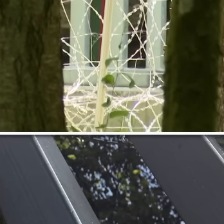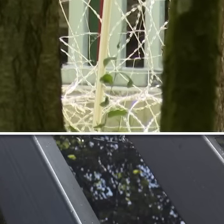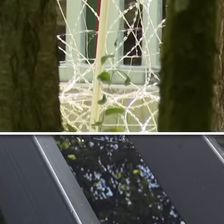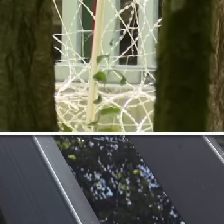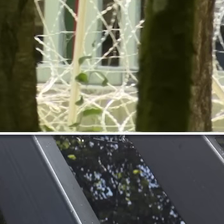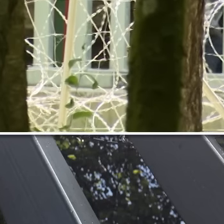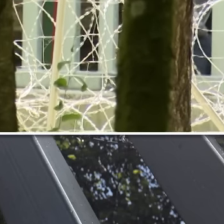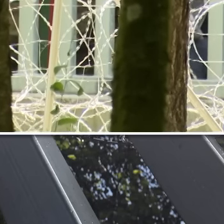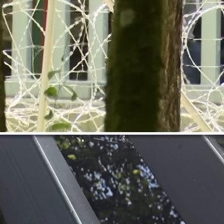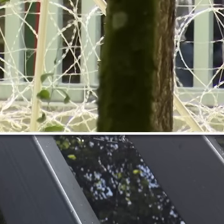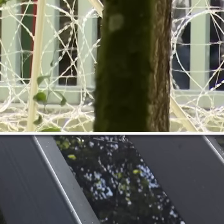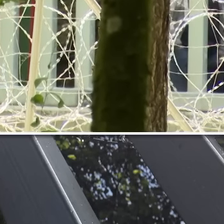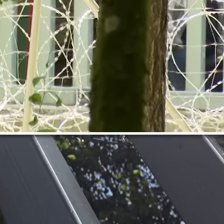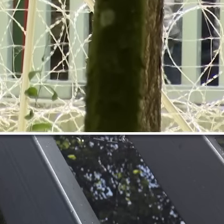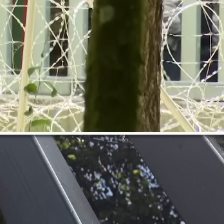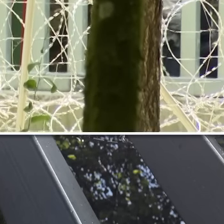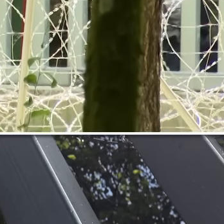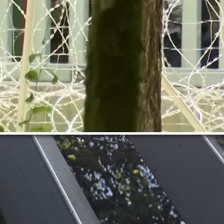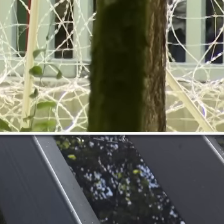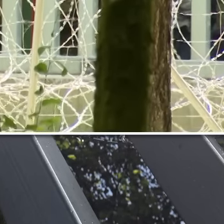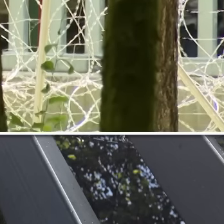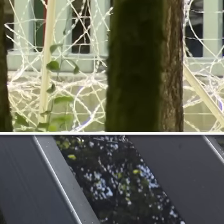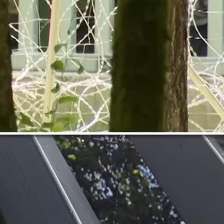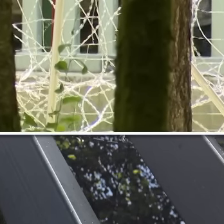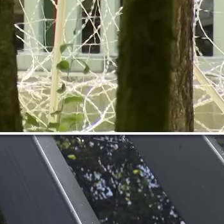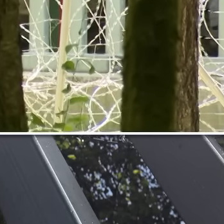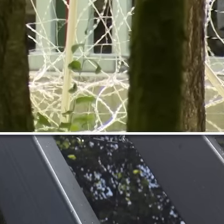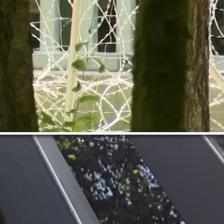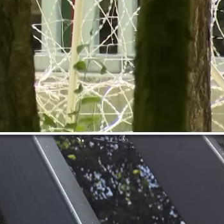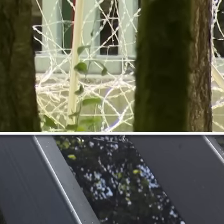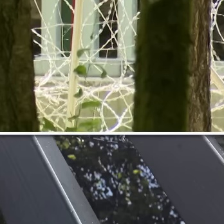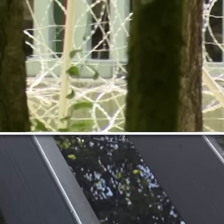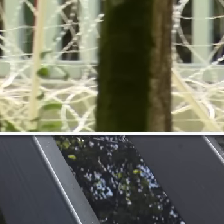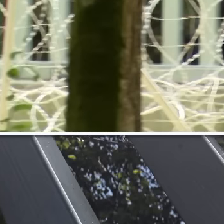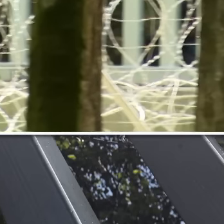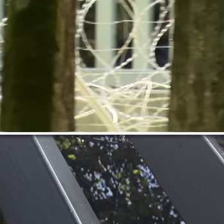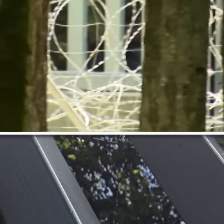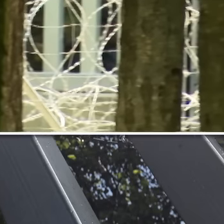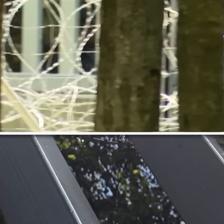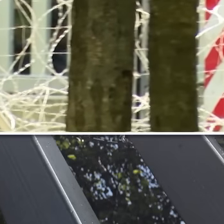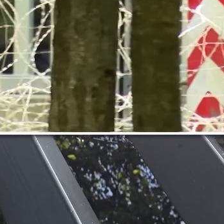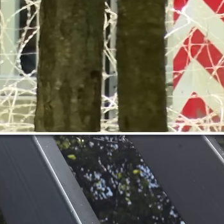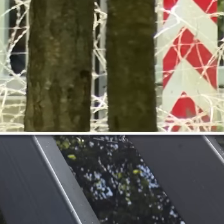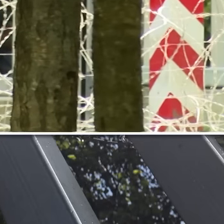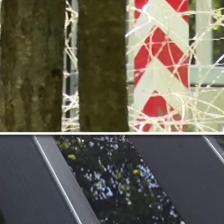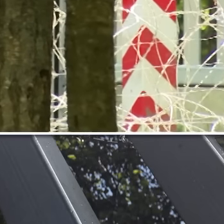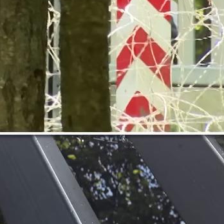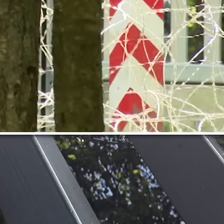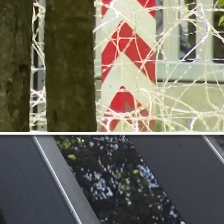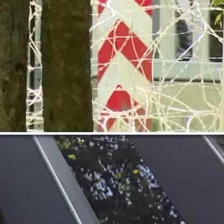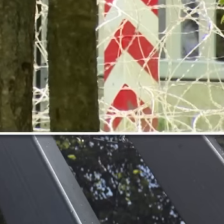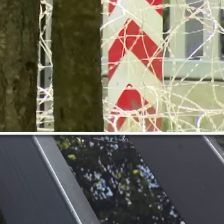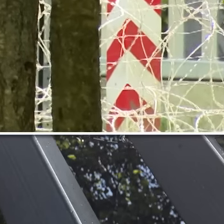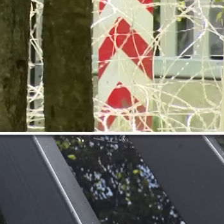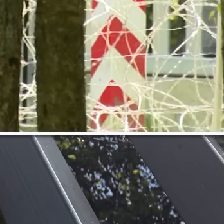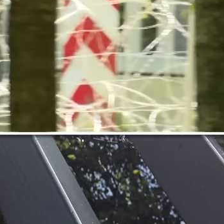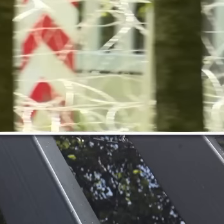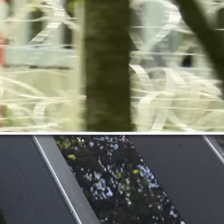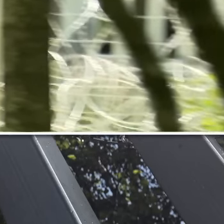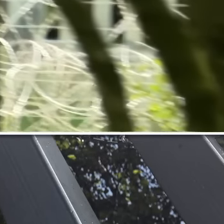pojęcia państwowiec, to trzeba pamiętać, że to nie jest już tylko kwestia egoizmu, bo zawsze było to